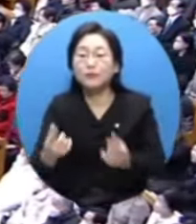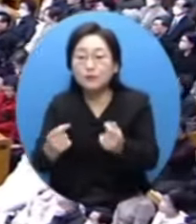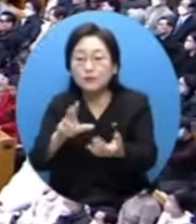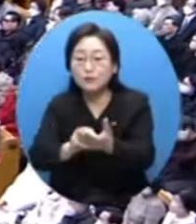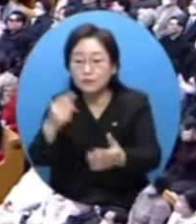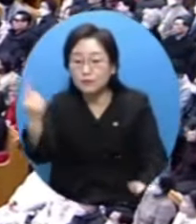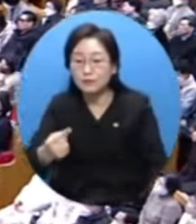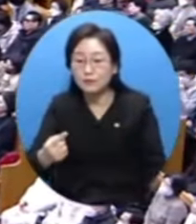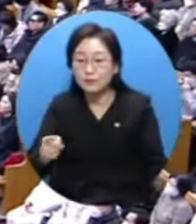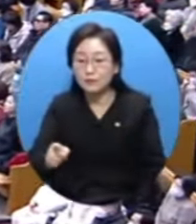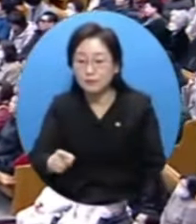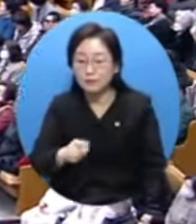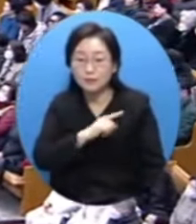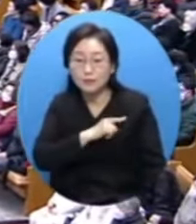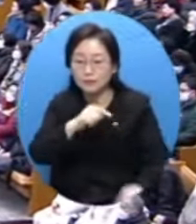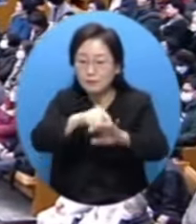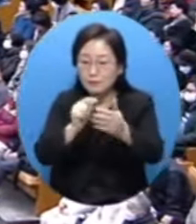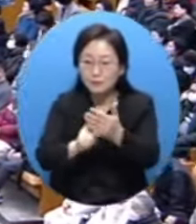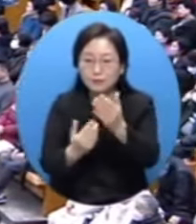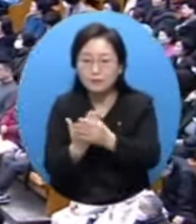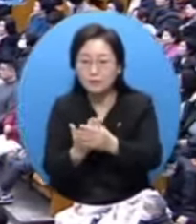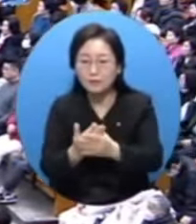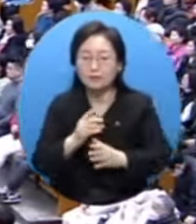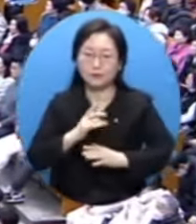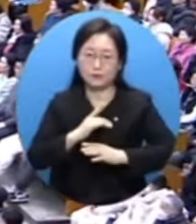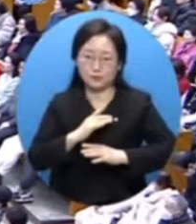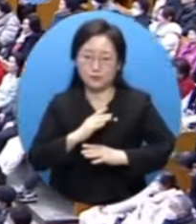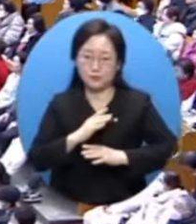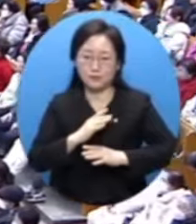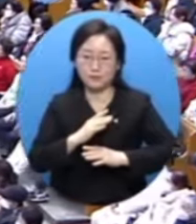다가오면 제일 먼저 마음속에 다가오는 게 두려움입니다.